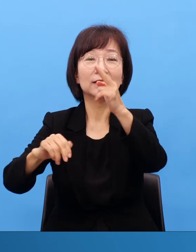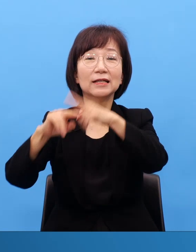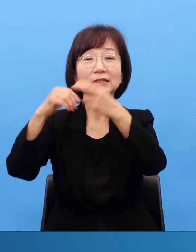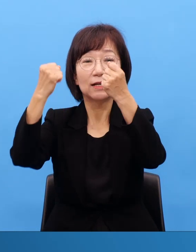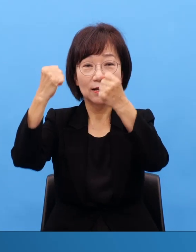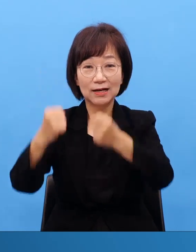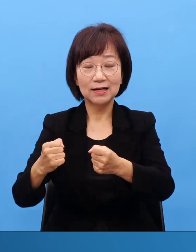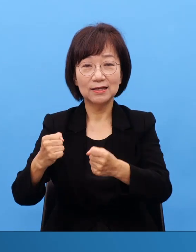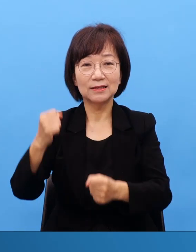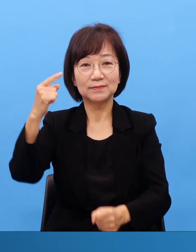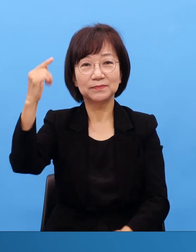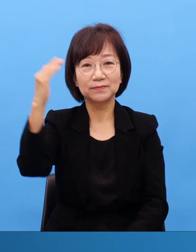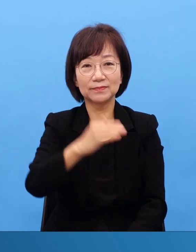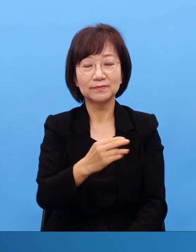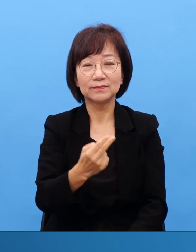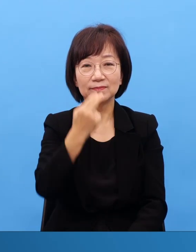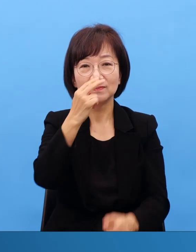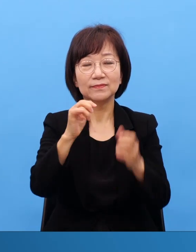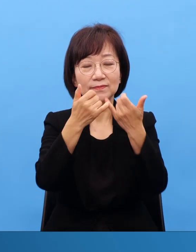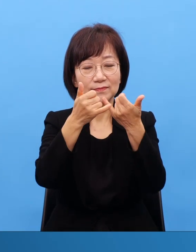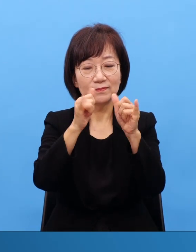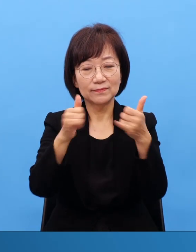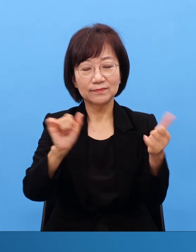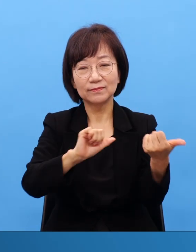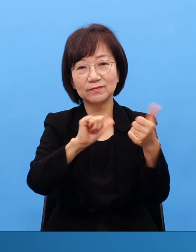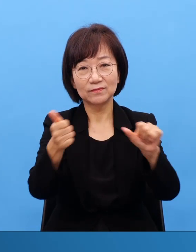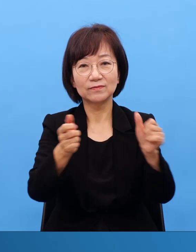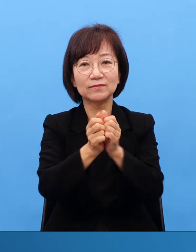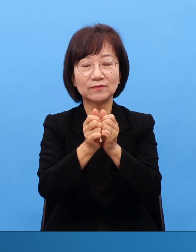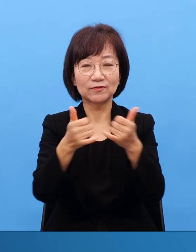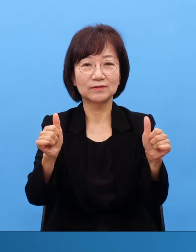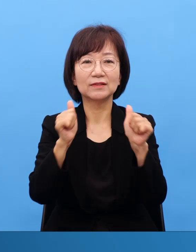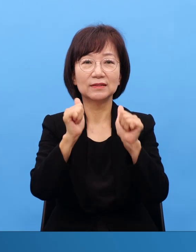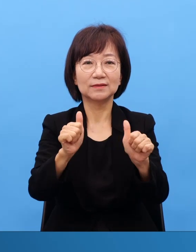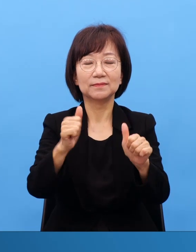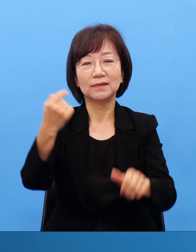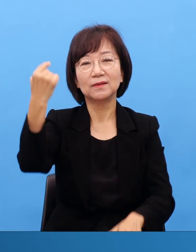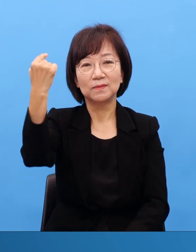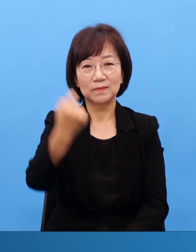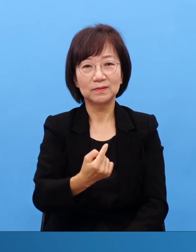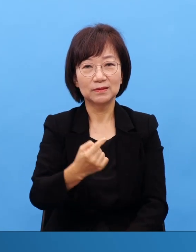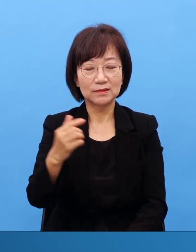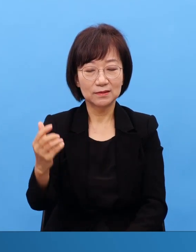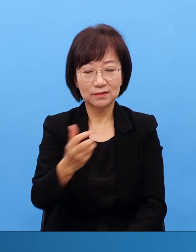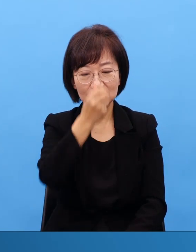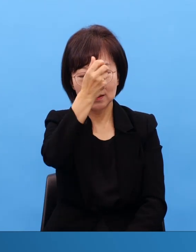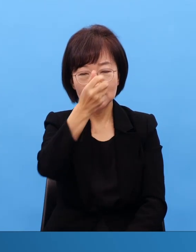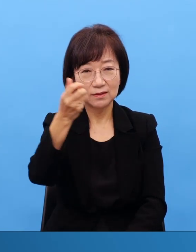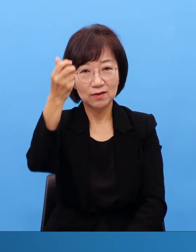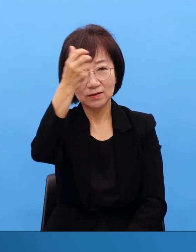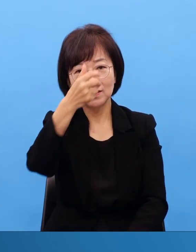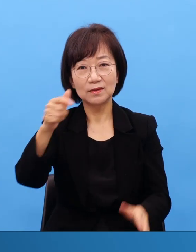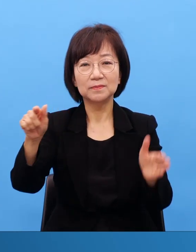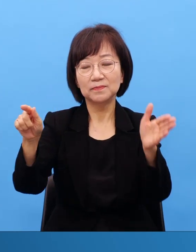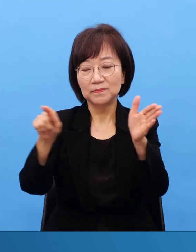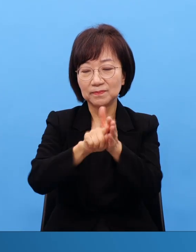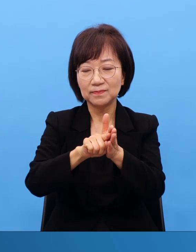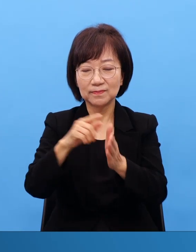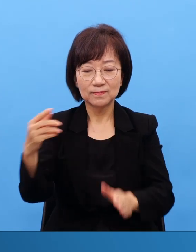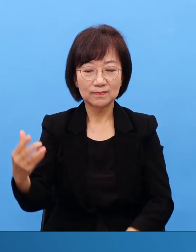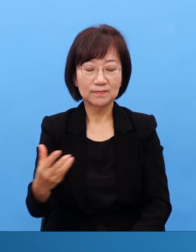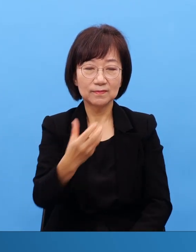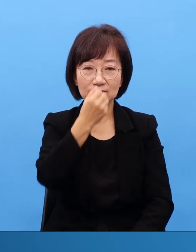하나님 우편에 앉아 계시다가 저리로서 산자와 죽은 자를 심판하러 오시리라. 성령을